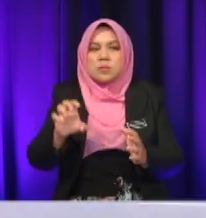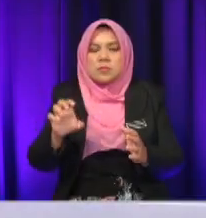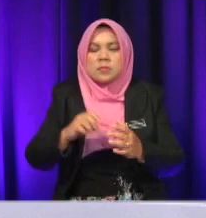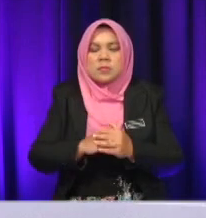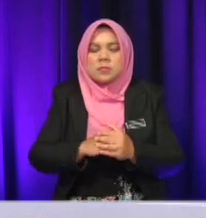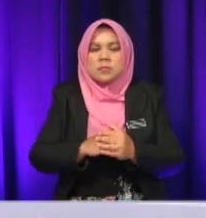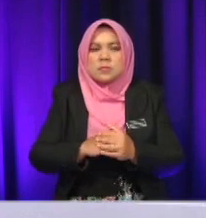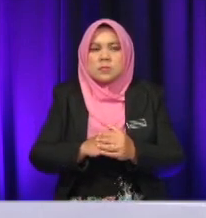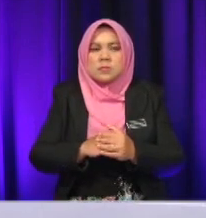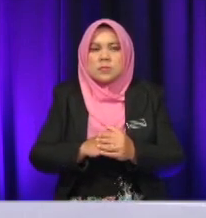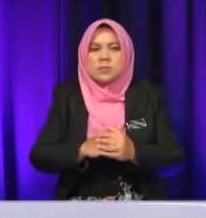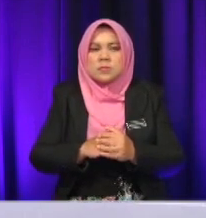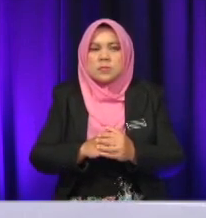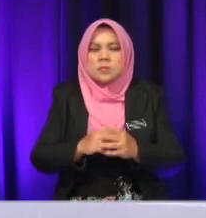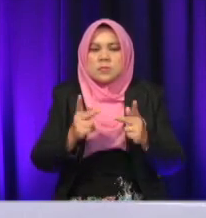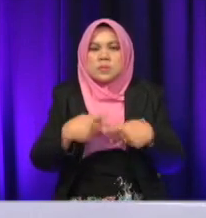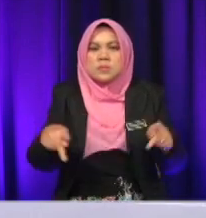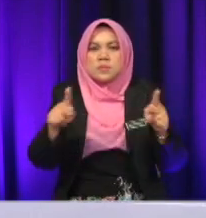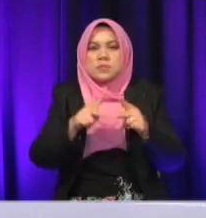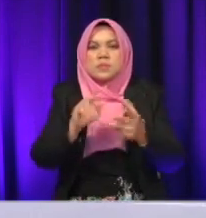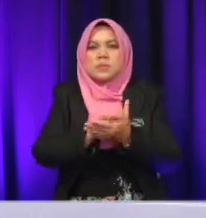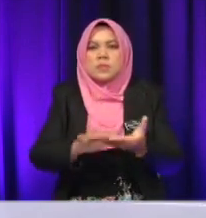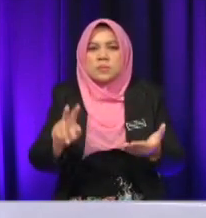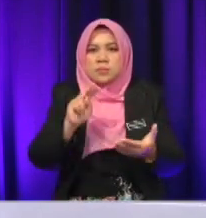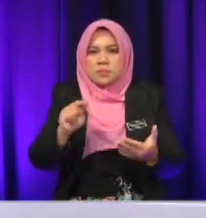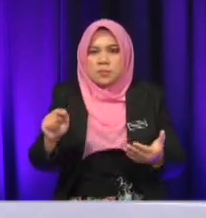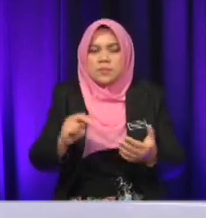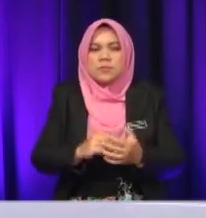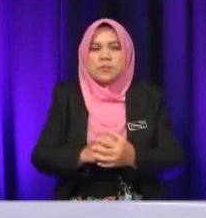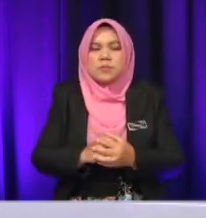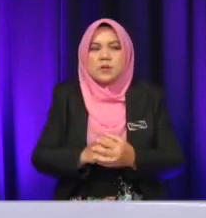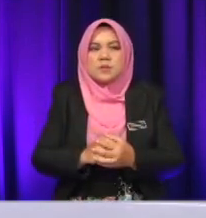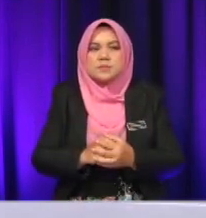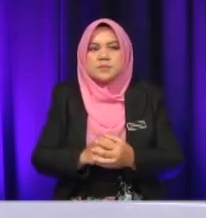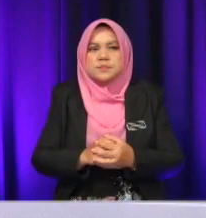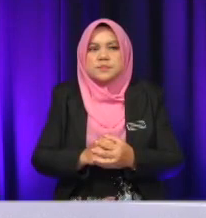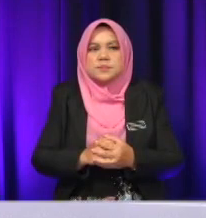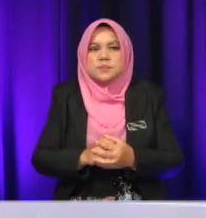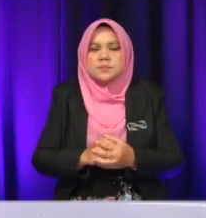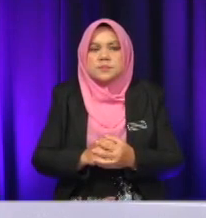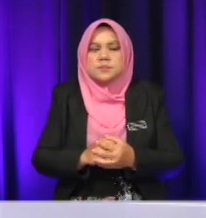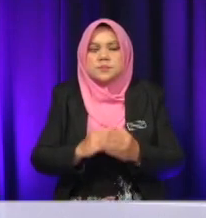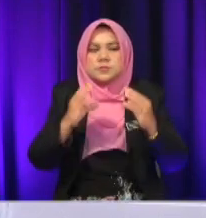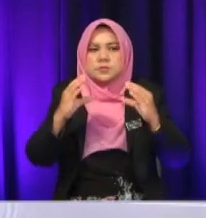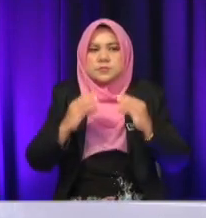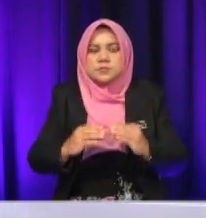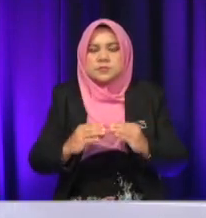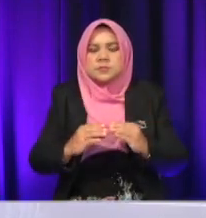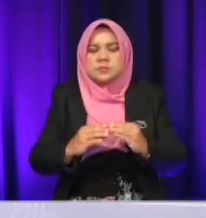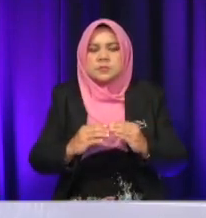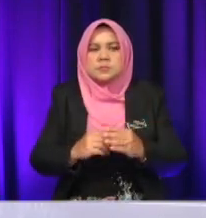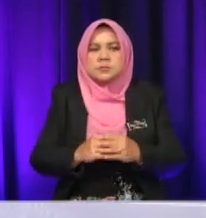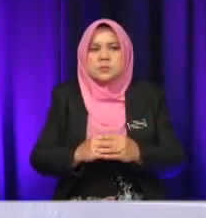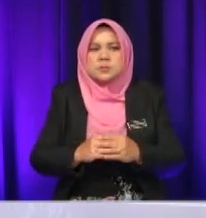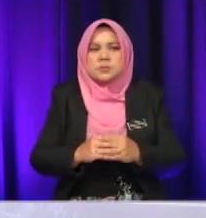elektrik ni kita kena pentingkan aspek keselamatan kan, cikgu? Betul. Okey, cikgu, untuk kaedah ni penyampaian faktanya,